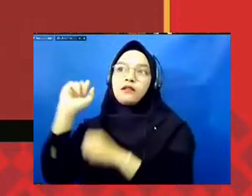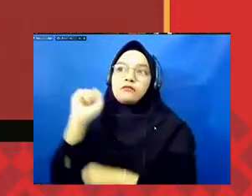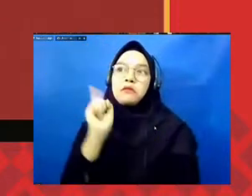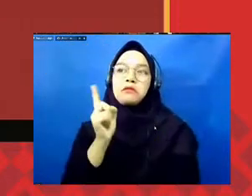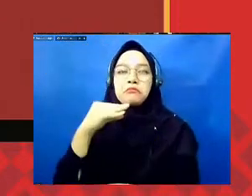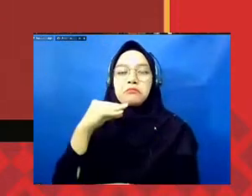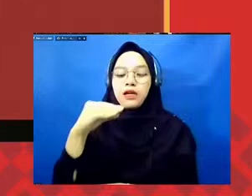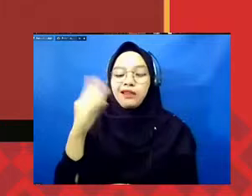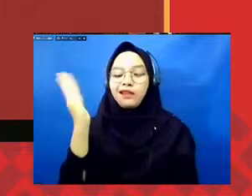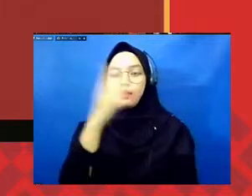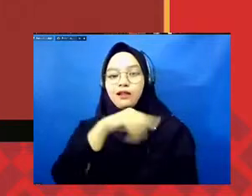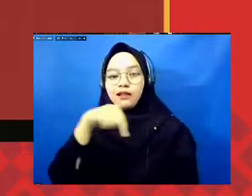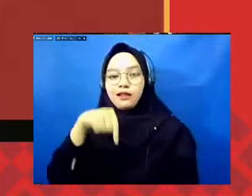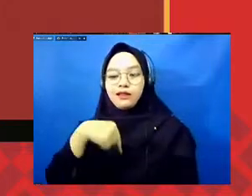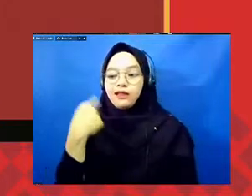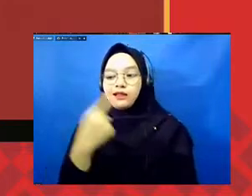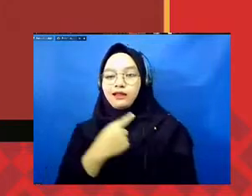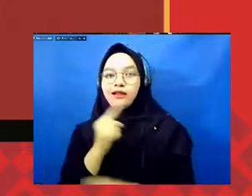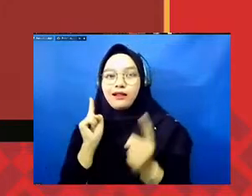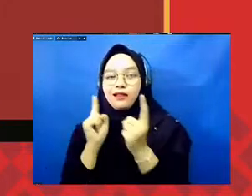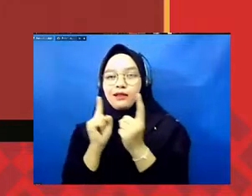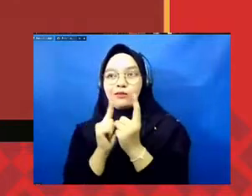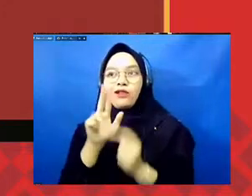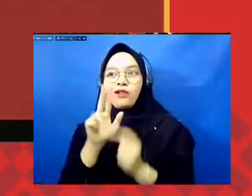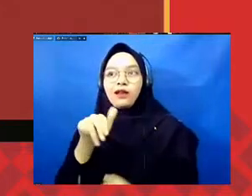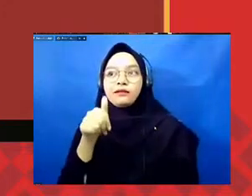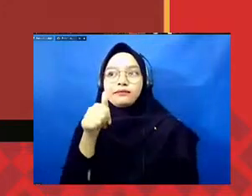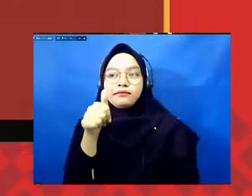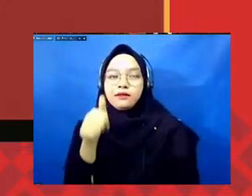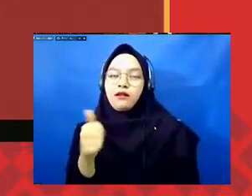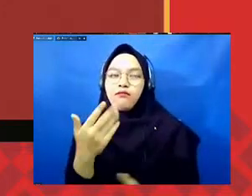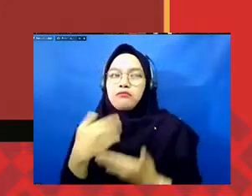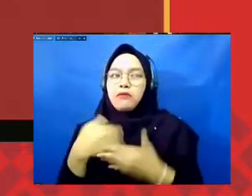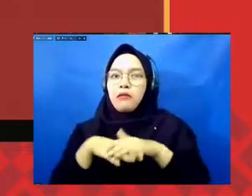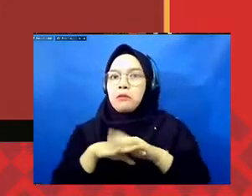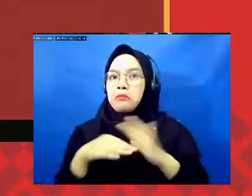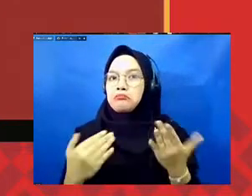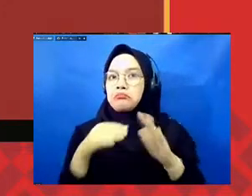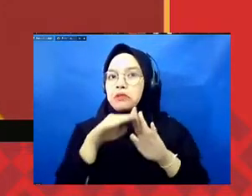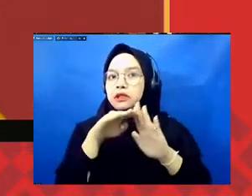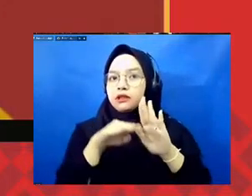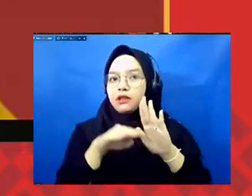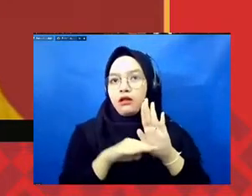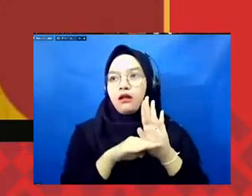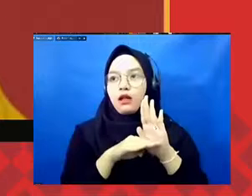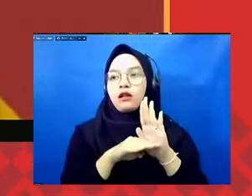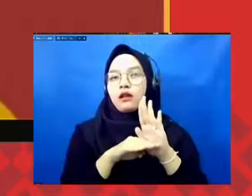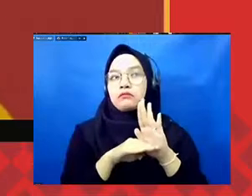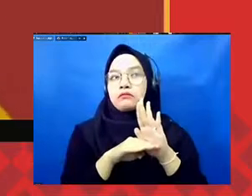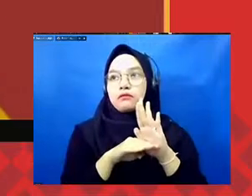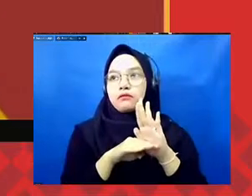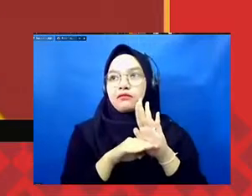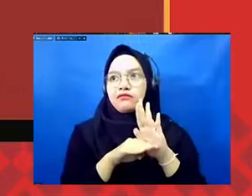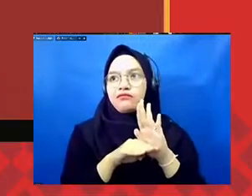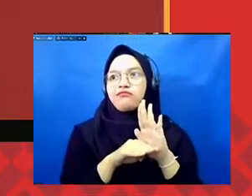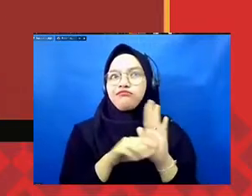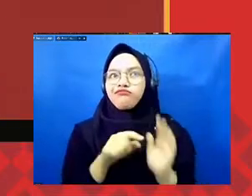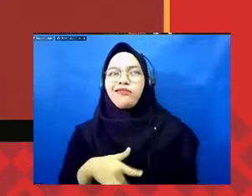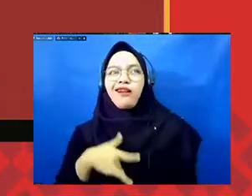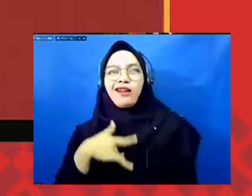ini kita bisa bertemu lagi di acara yang menurut kita semua sangat penting